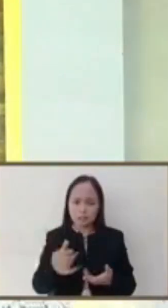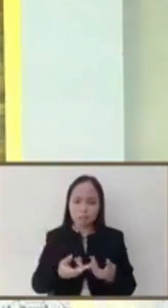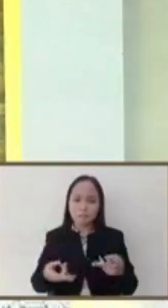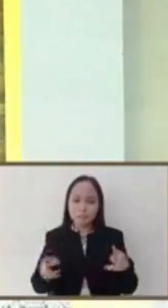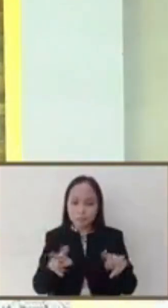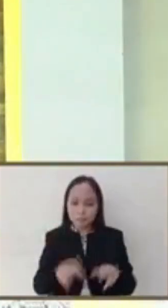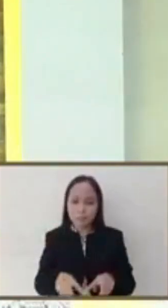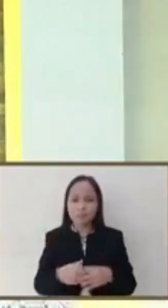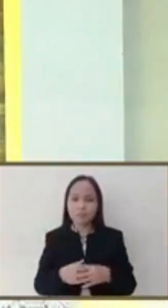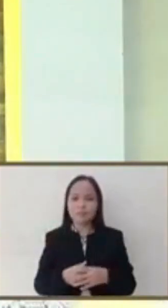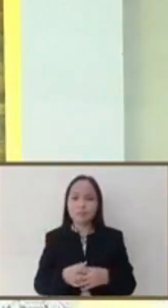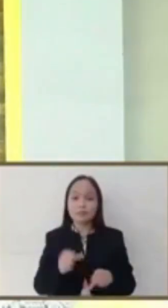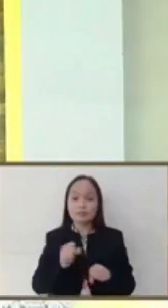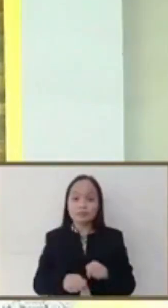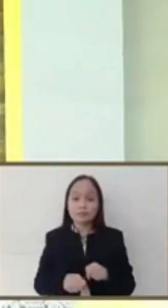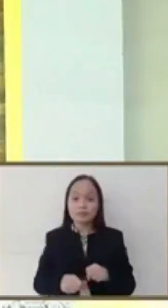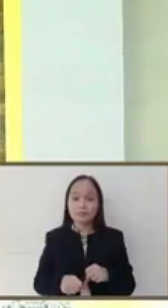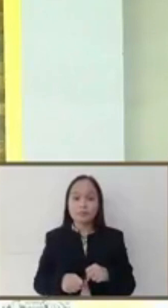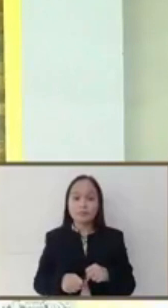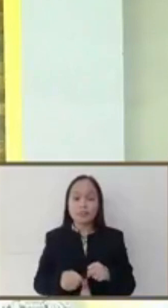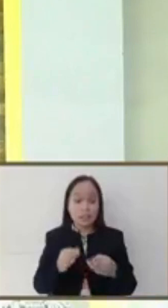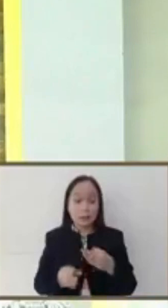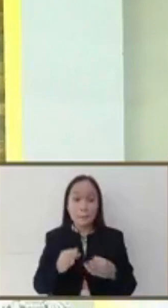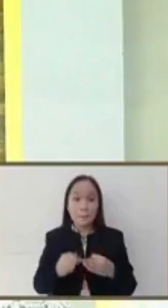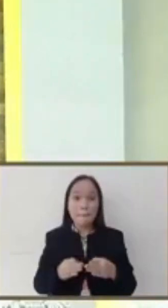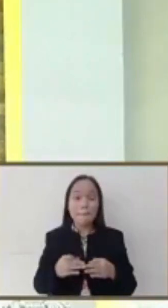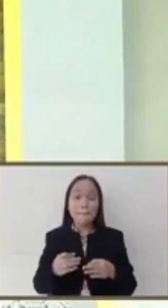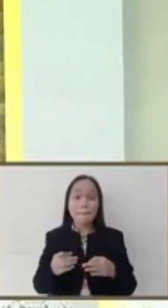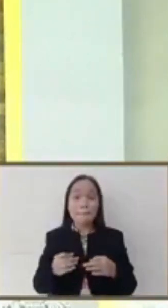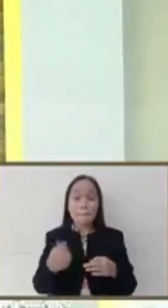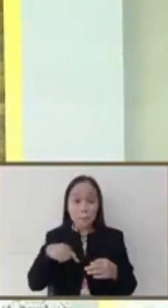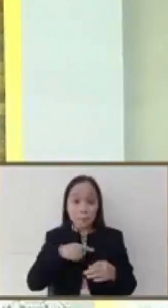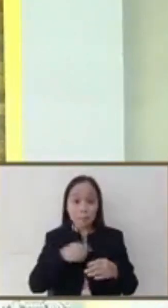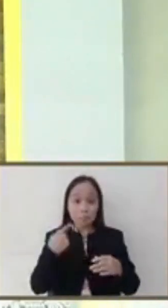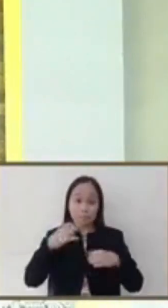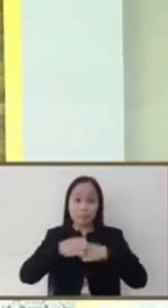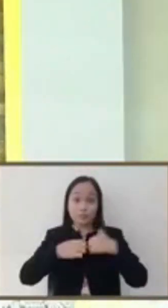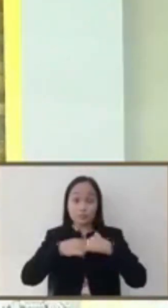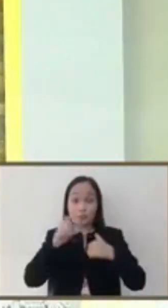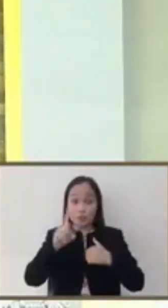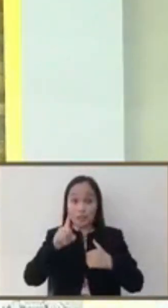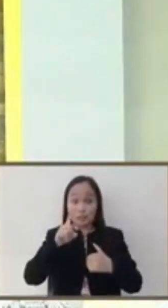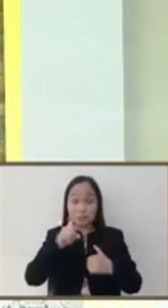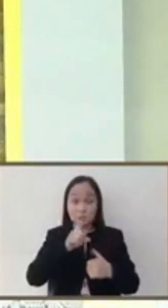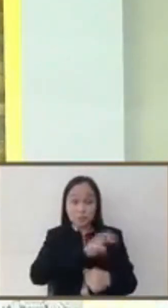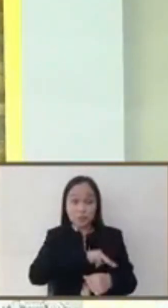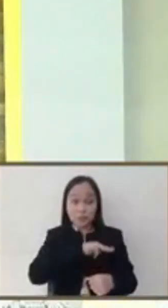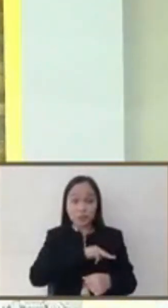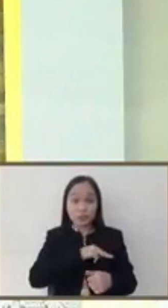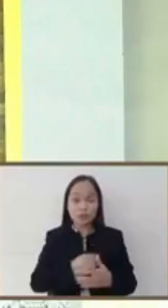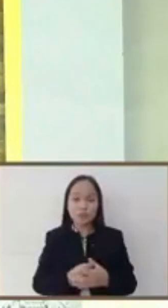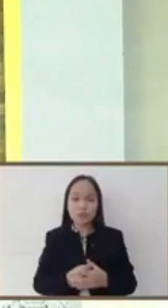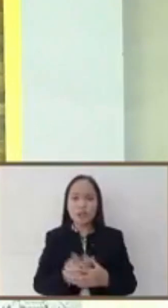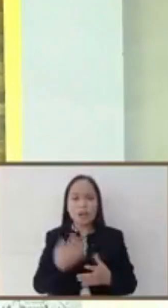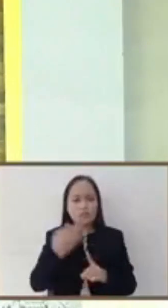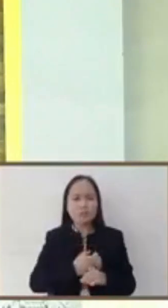Kaya nga po, mga kapatid, tayo nakapag-establish ng mga missions, bawat isa sa atin na